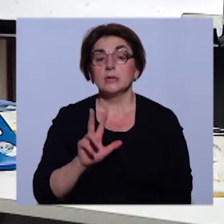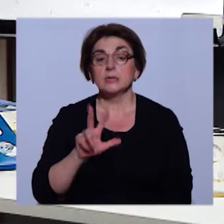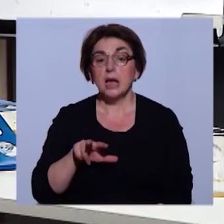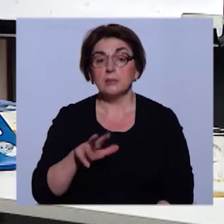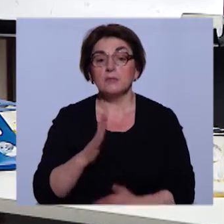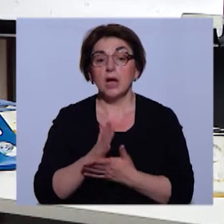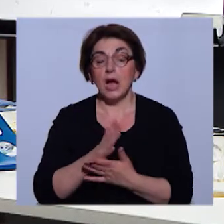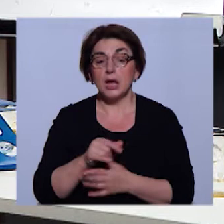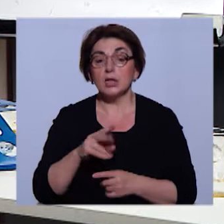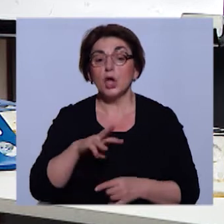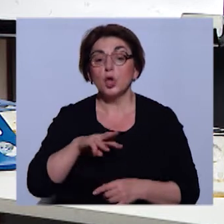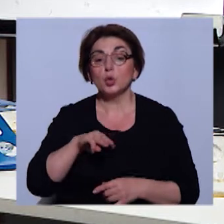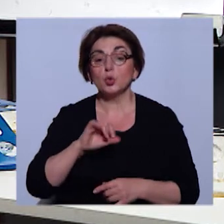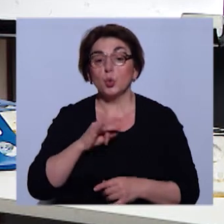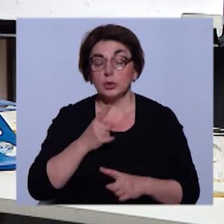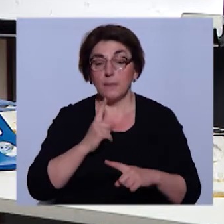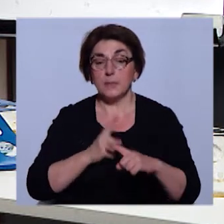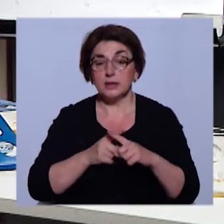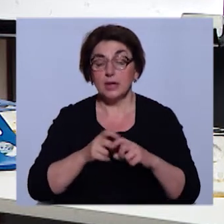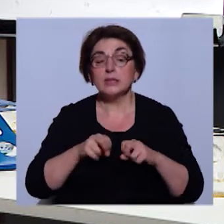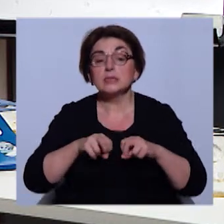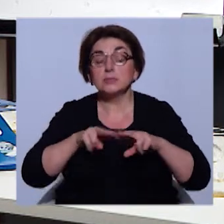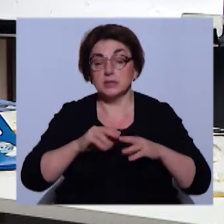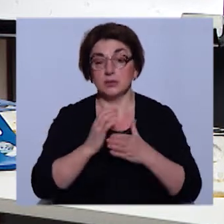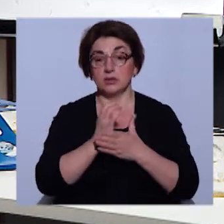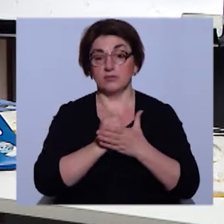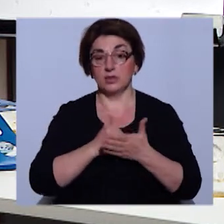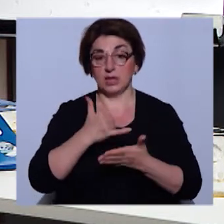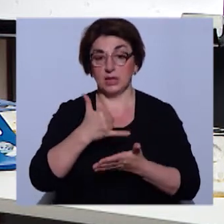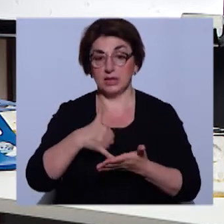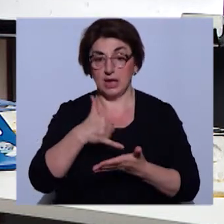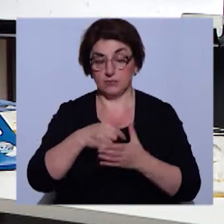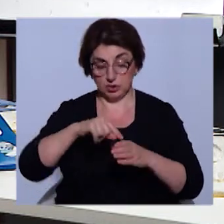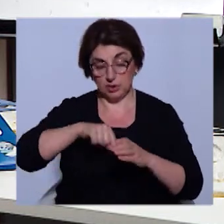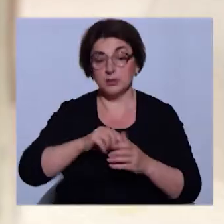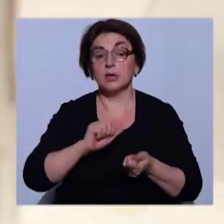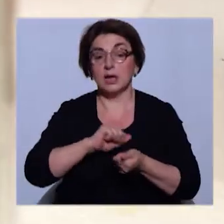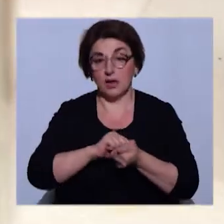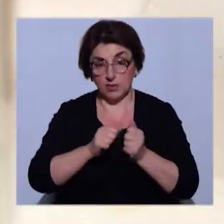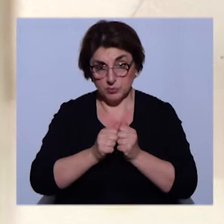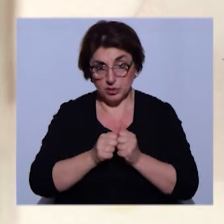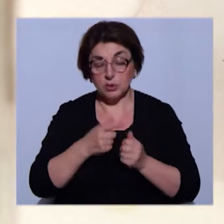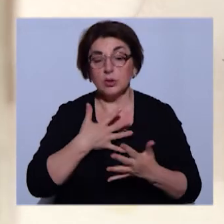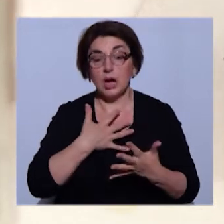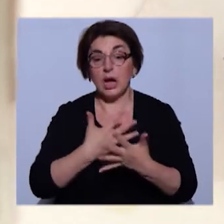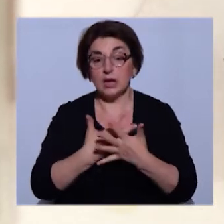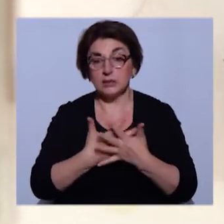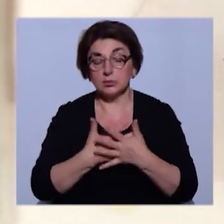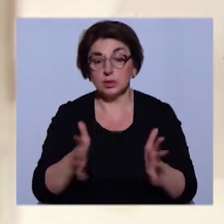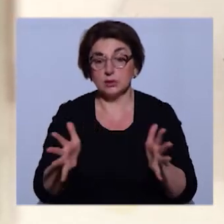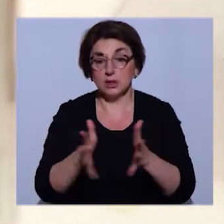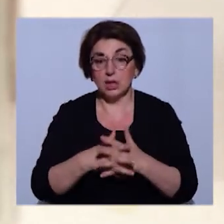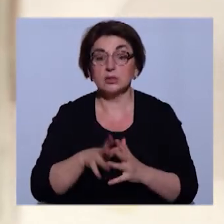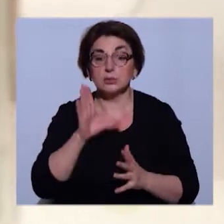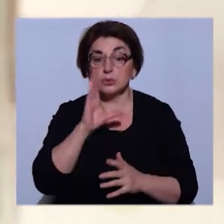ნავთში ინახება. ნავთის ფენიდან ამოვიღოთ, შეუმშრალოთ ნავთის ფენა, რომ გახდეს უფრო აქტიური და